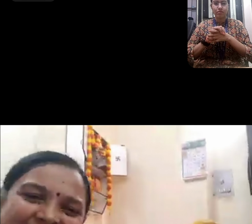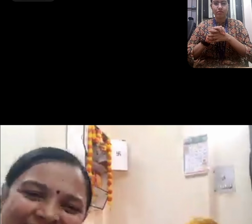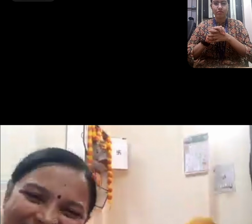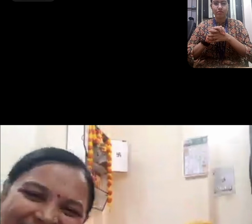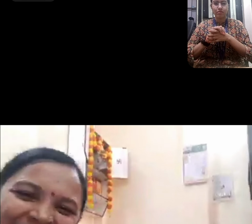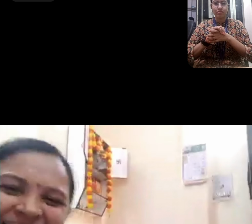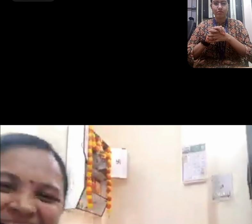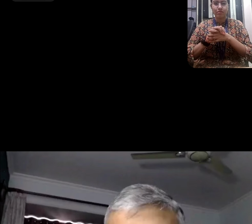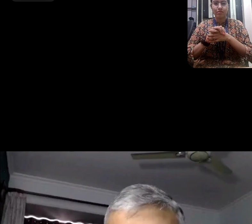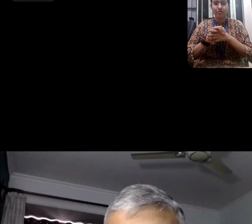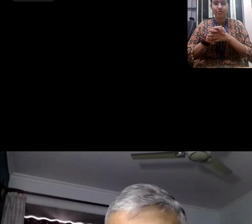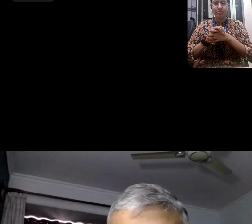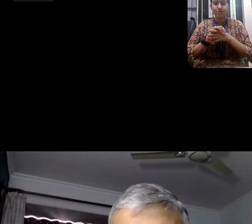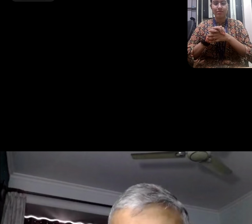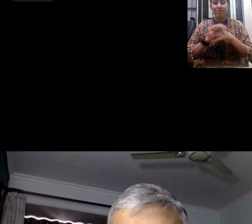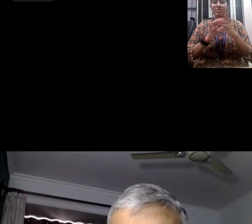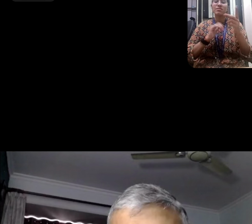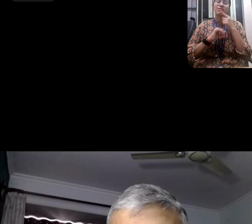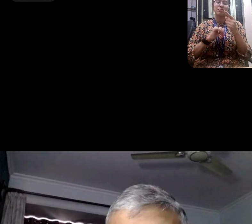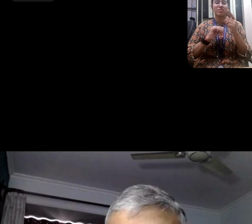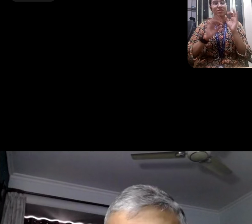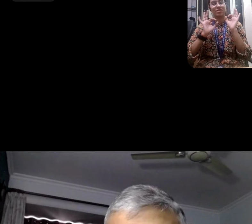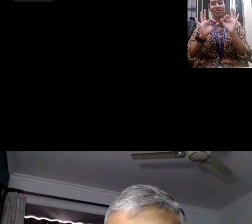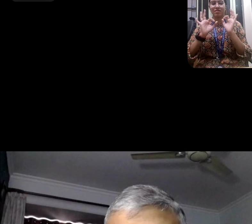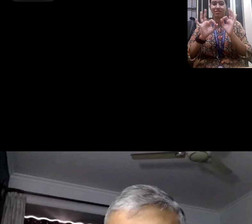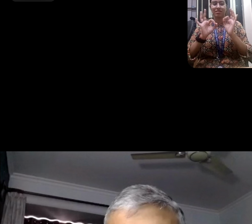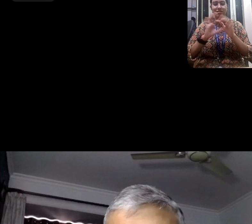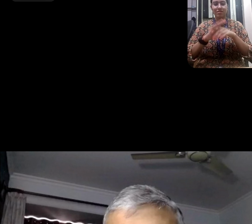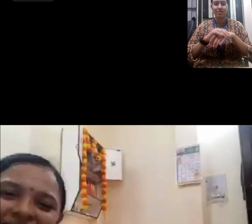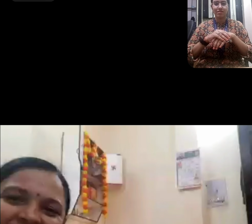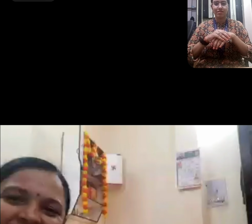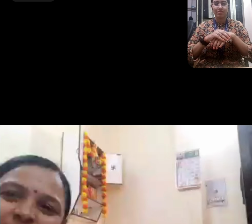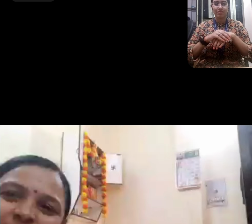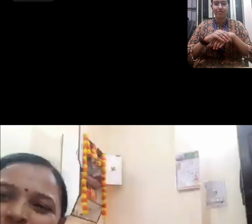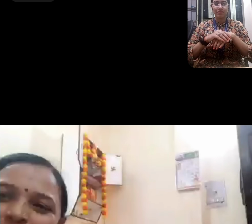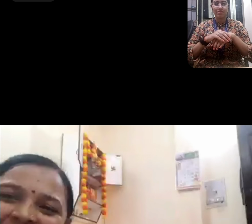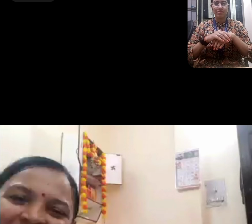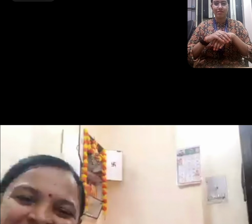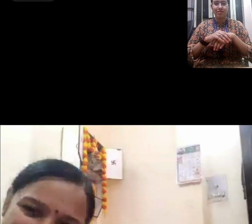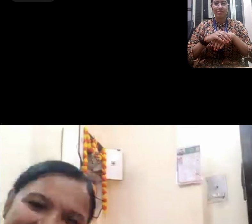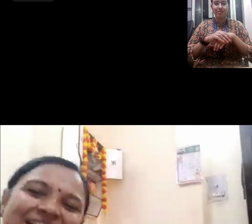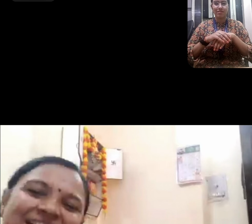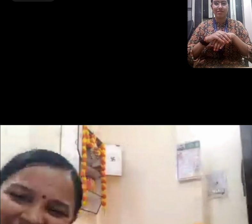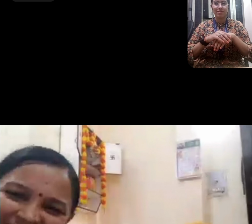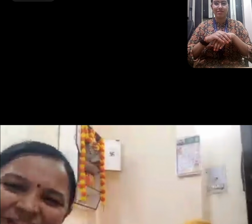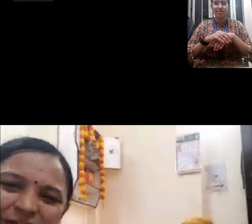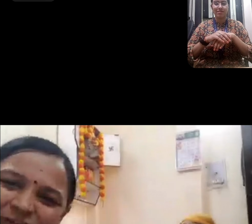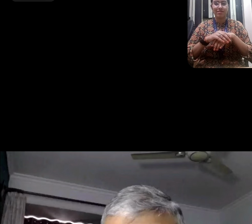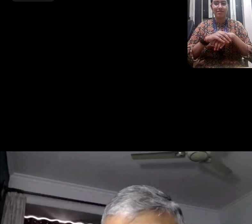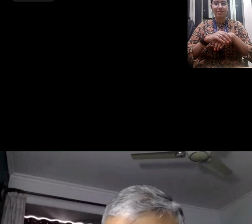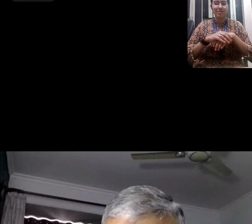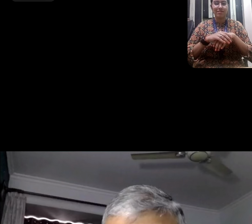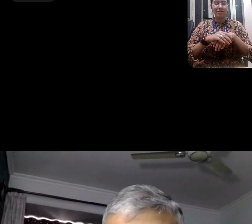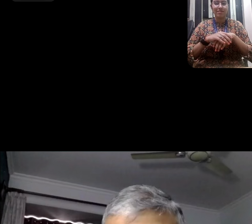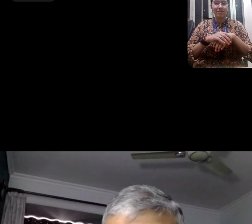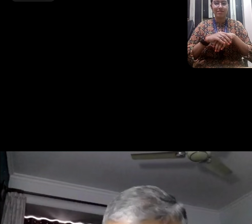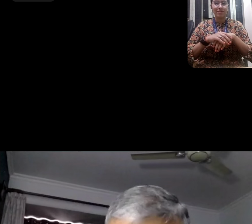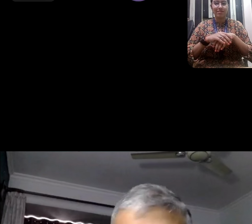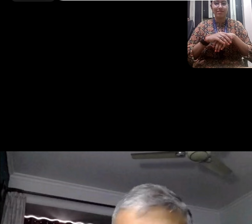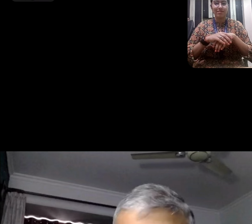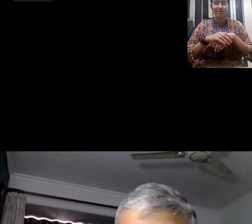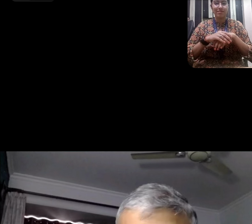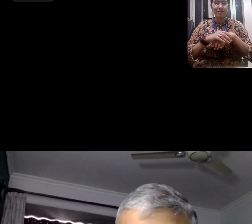है। देख के किया है, वेरी गुड वेरी गुड। वो टीवी में लगा दिया सर, प्रिपेयर नहीं था इसका। देख के थोड़ा कर